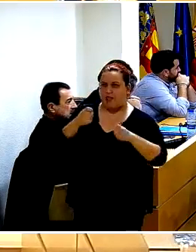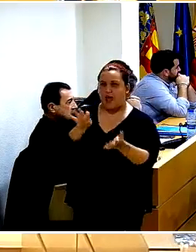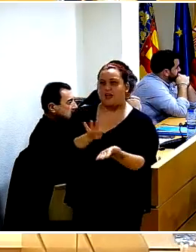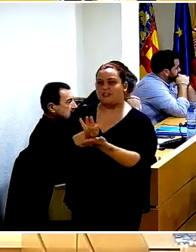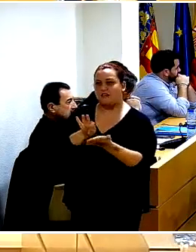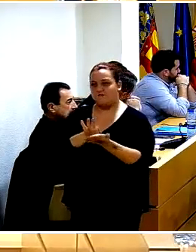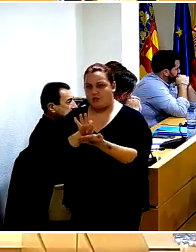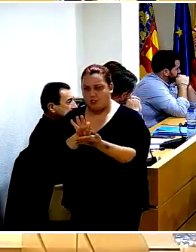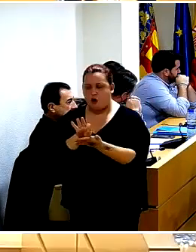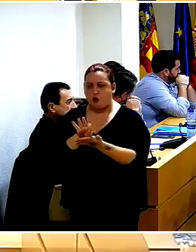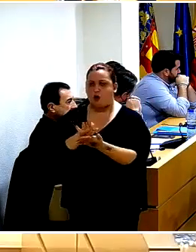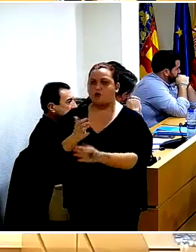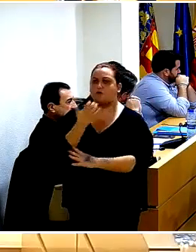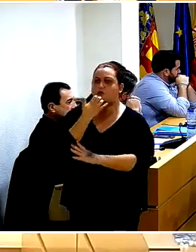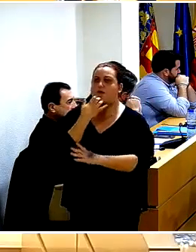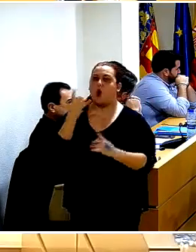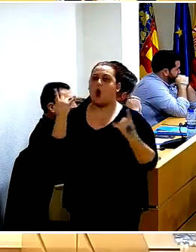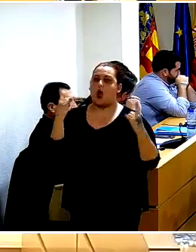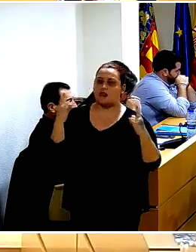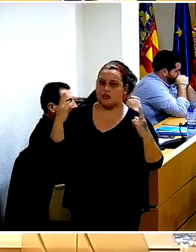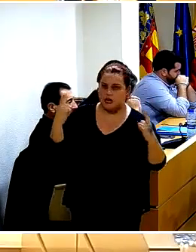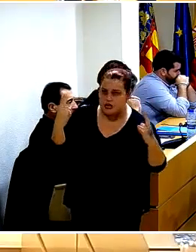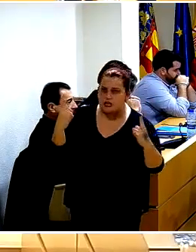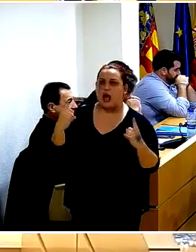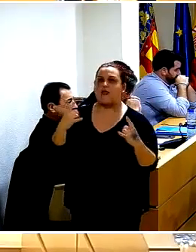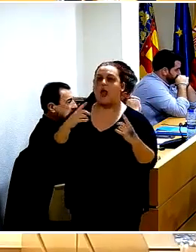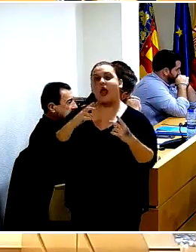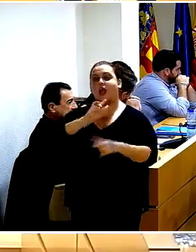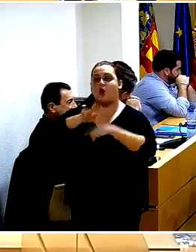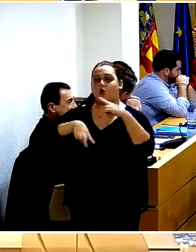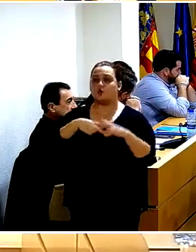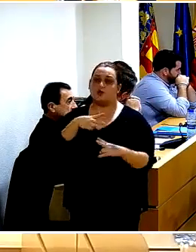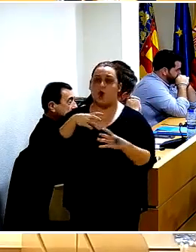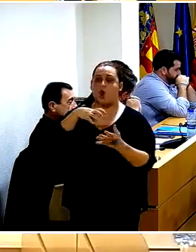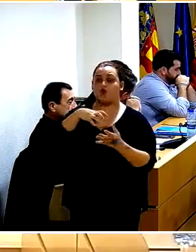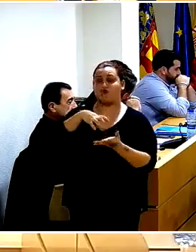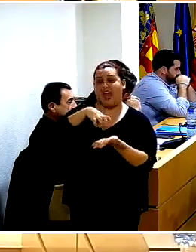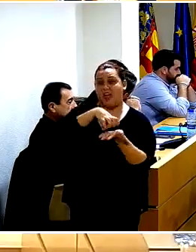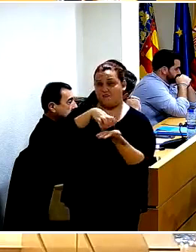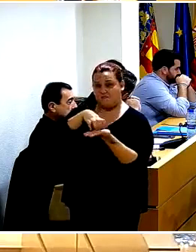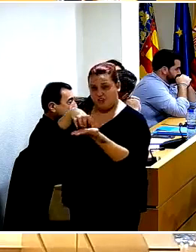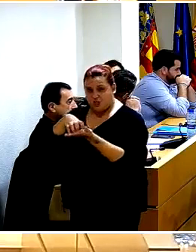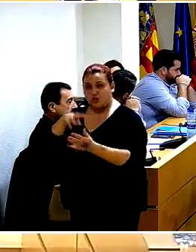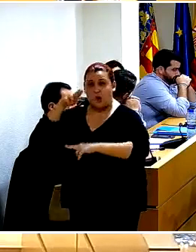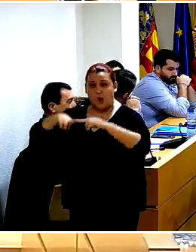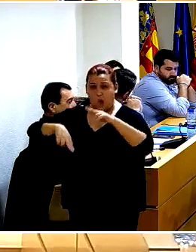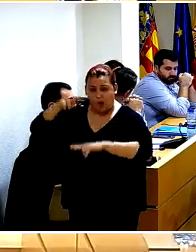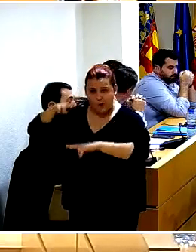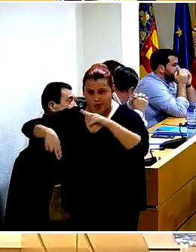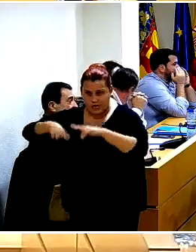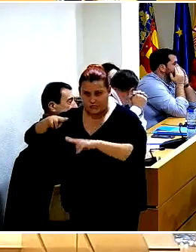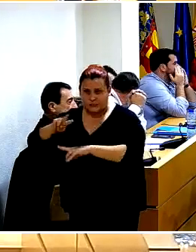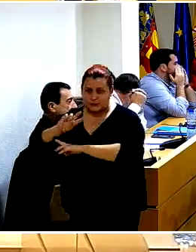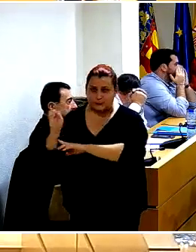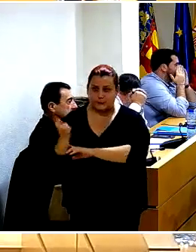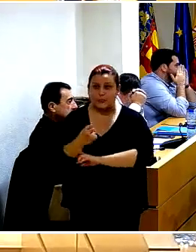viària, de jardineria, de neteja d'edificis, d'obres i també el tema de baldeig, de